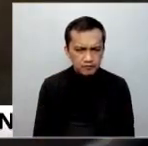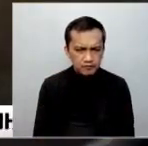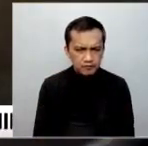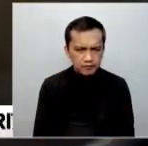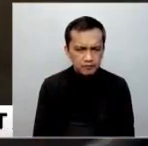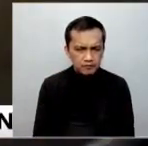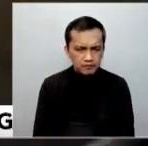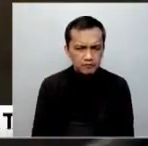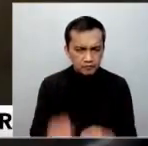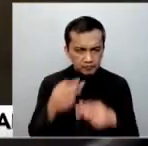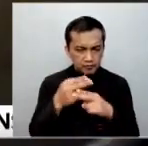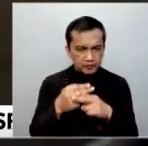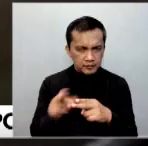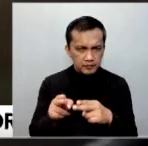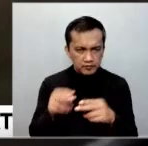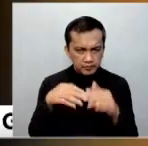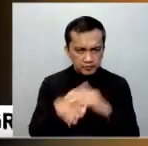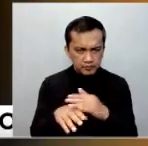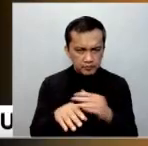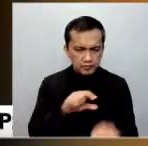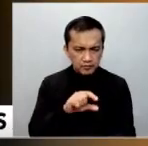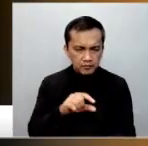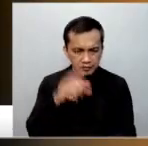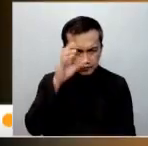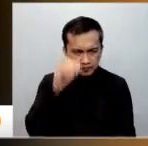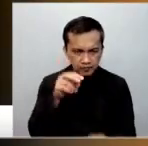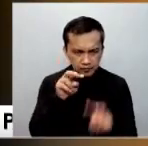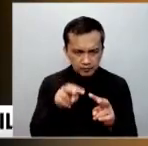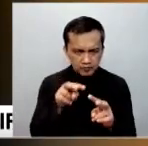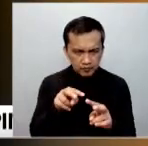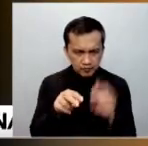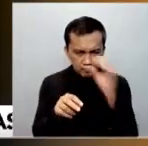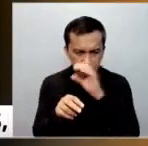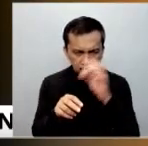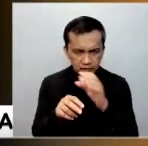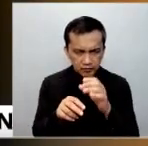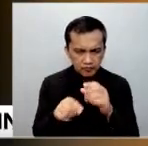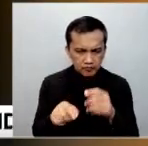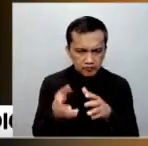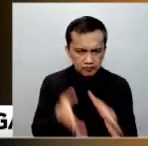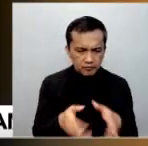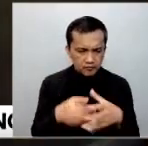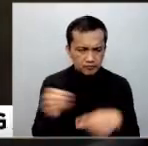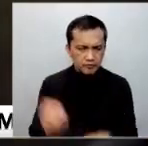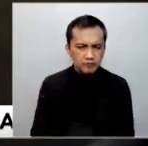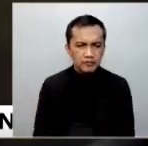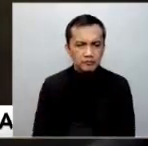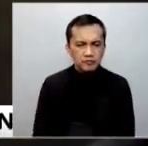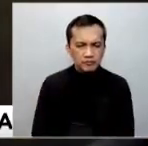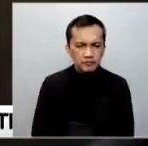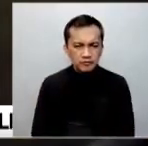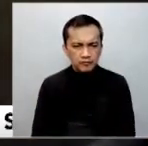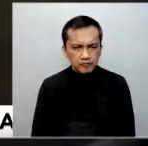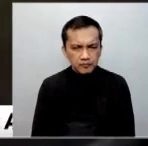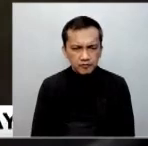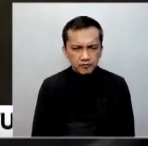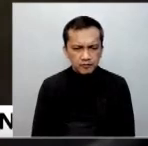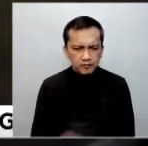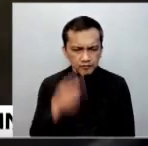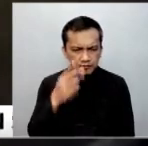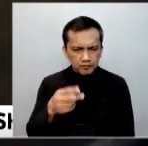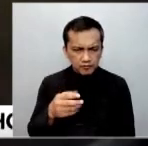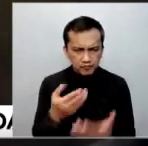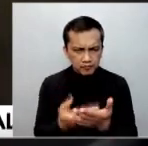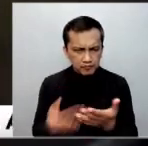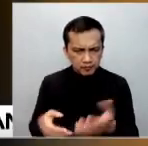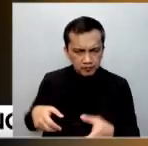Ilang minuto pa nakapasok na ang mga lalaki, makikitang may nahalugog ang ilang mga naiwan sa labas. Makikita namang may dalang gamit palabas